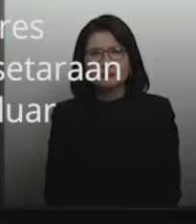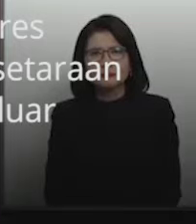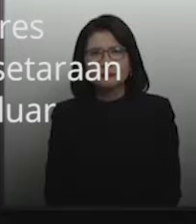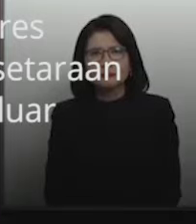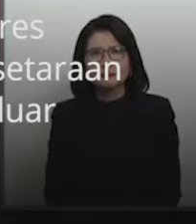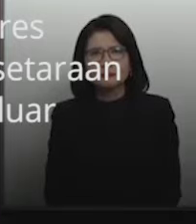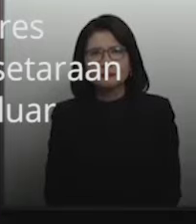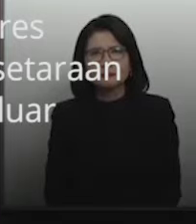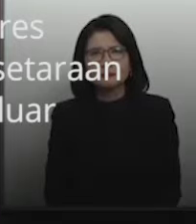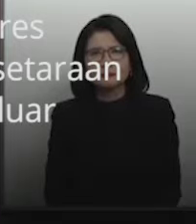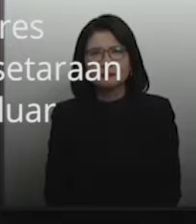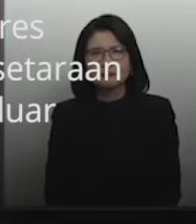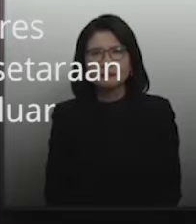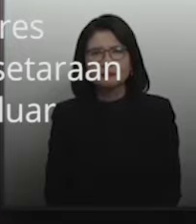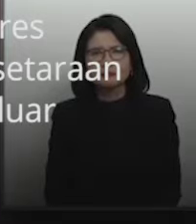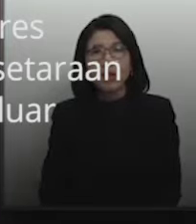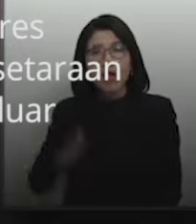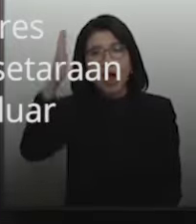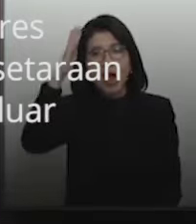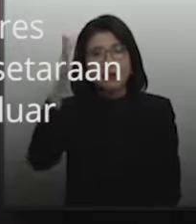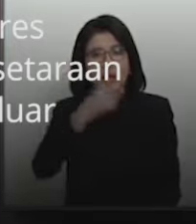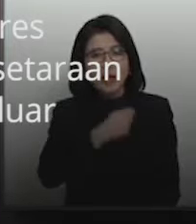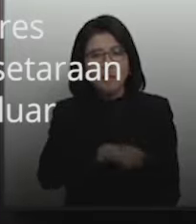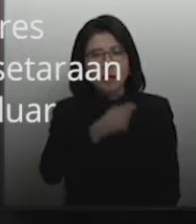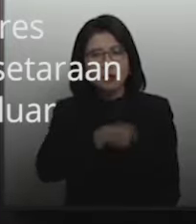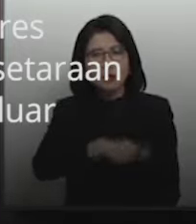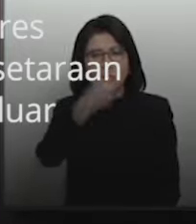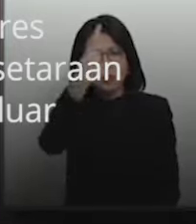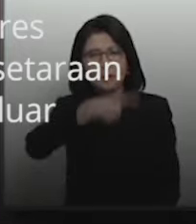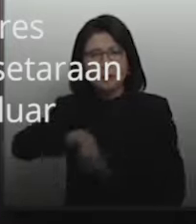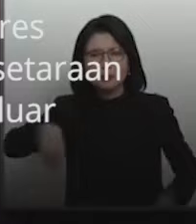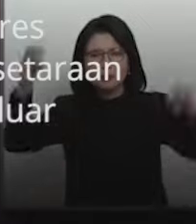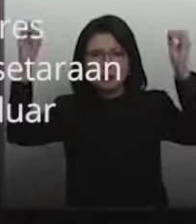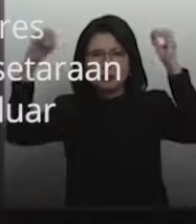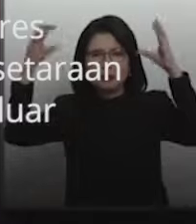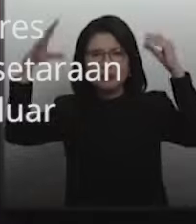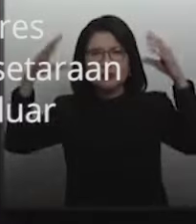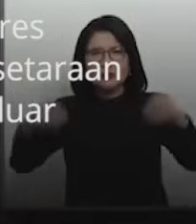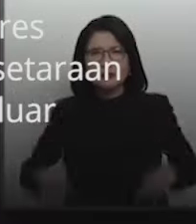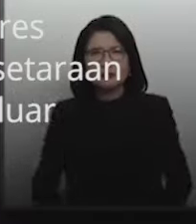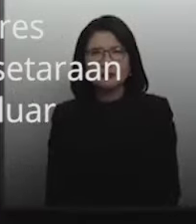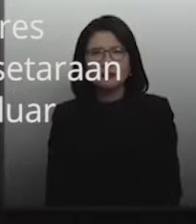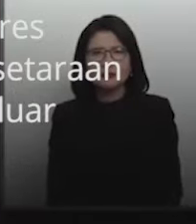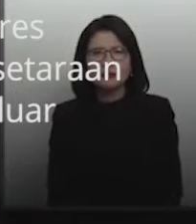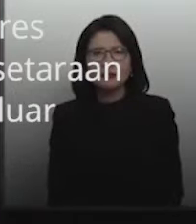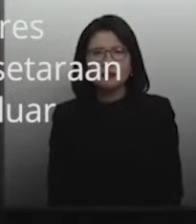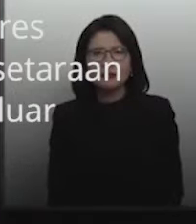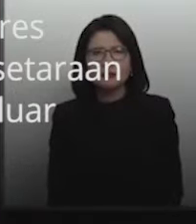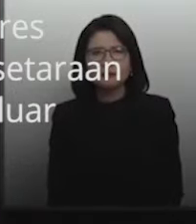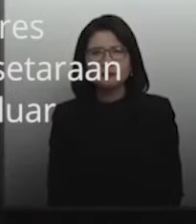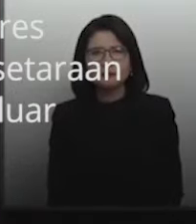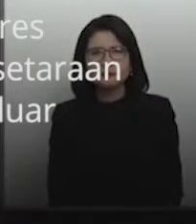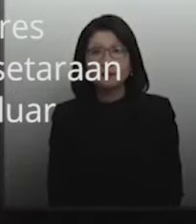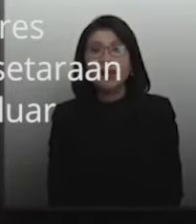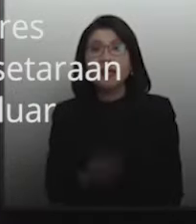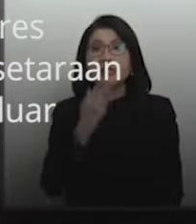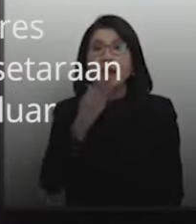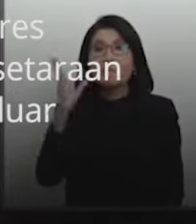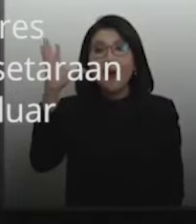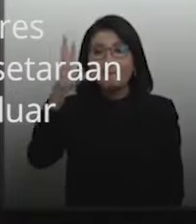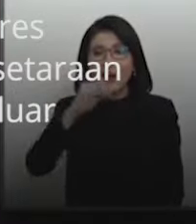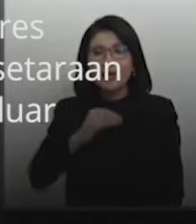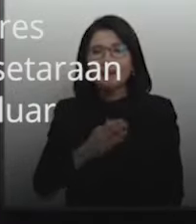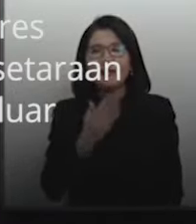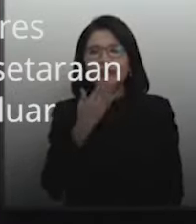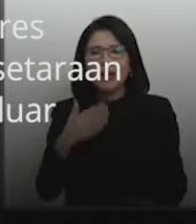a asalamualaikum warahmatullahi wabarakatuh Waalaikumsalam Selamat malam Salam sejahtera